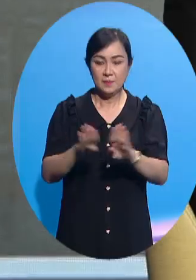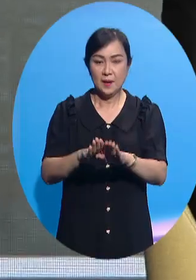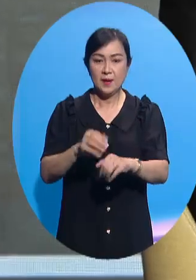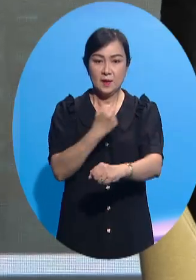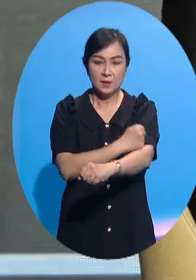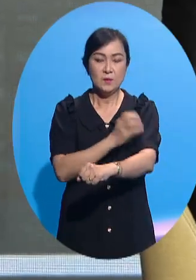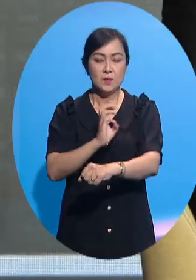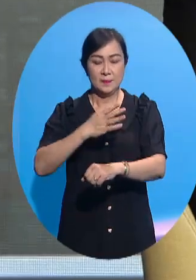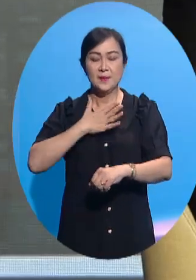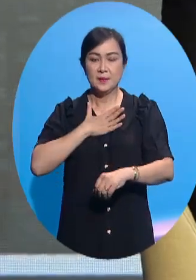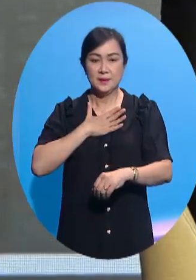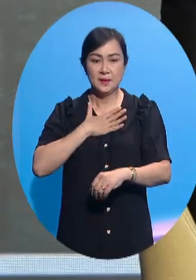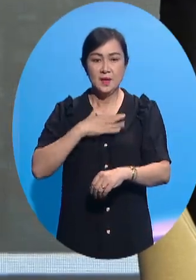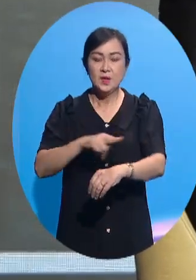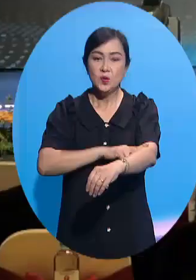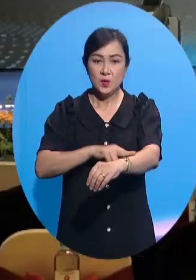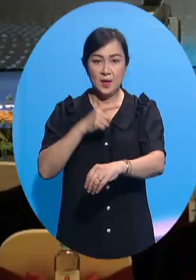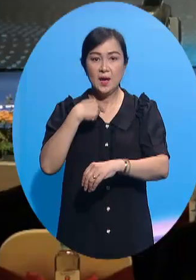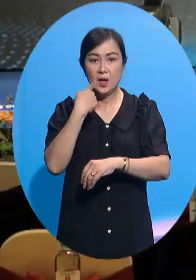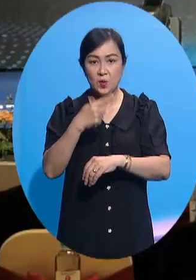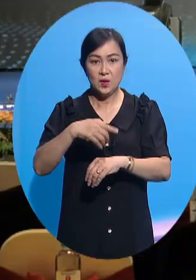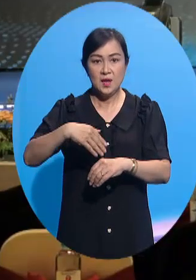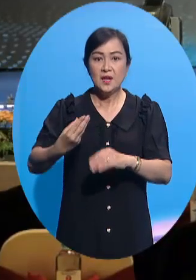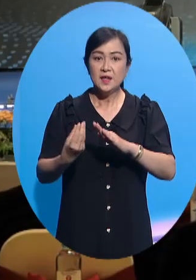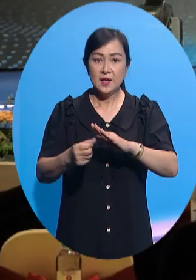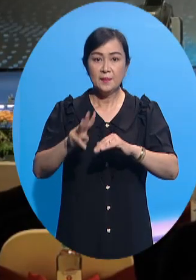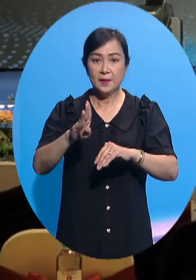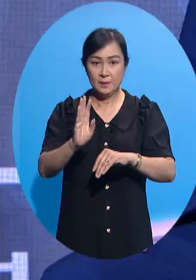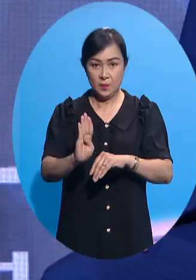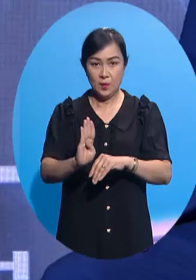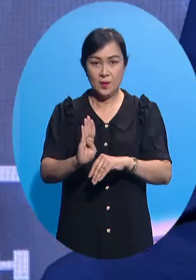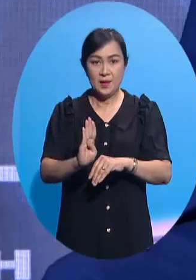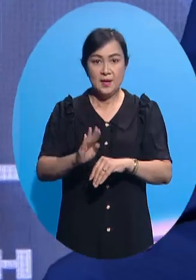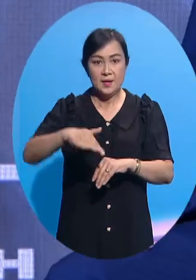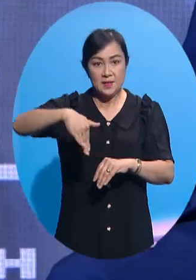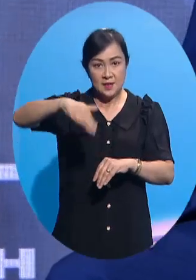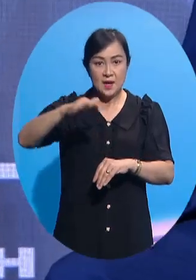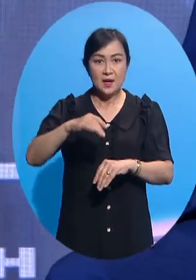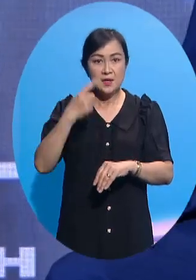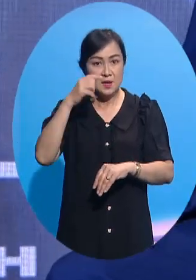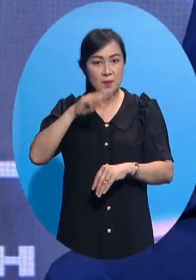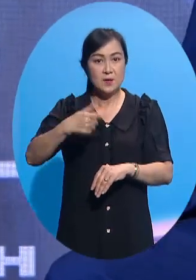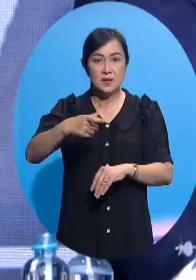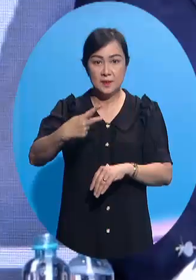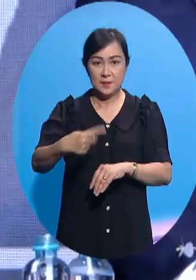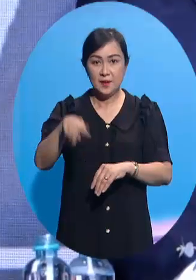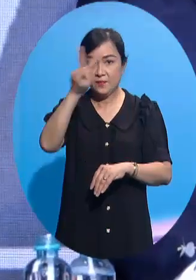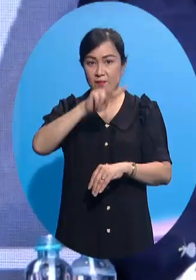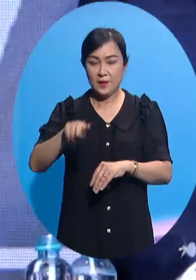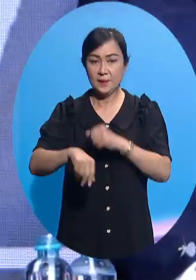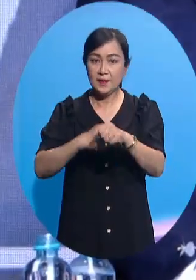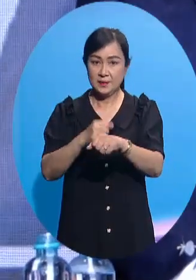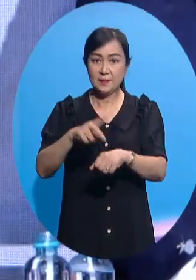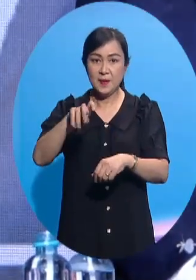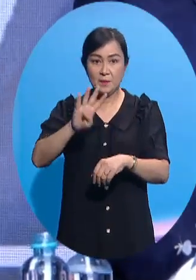sức nhỏ bé của mình thôi. Các chuyên gia cũng nhấn mạnh Ngân hàng Thế giới WB mới đây đã nâng dự báo GDP của Việt Nam trong